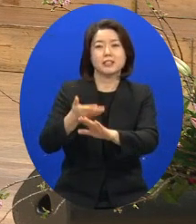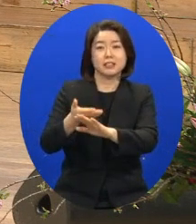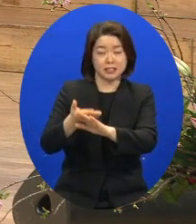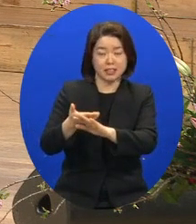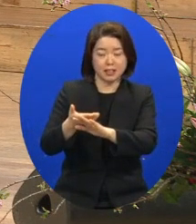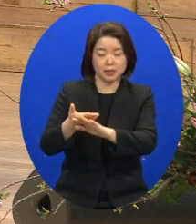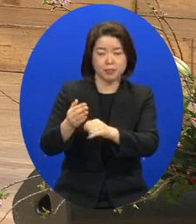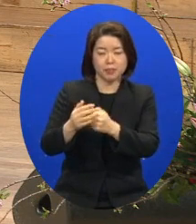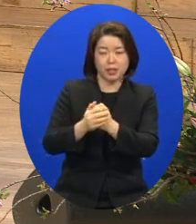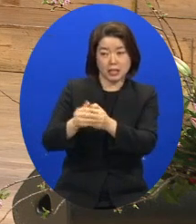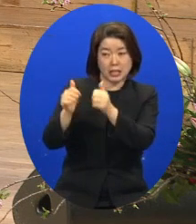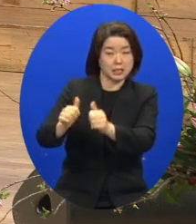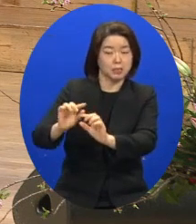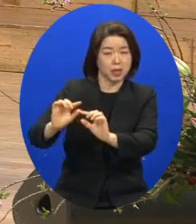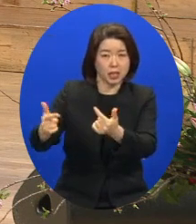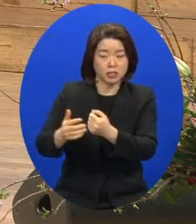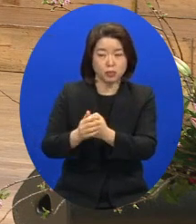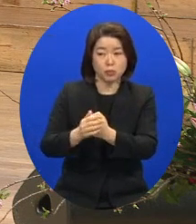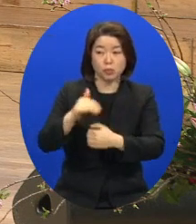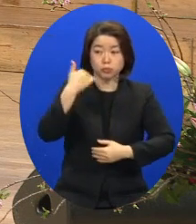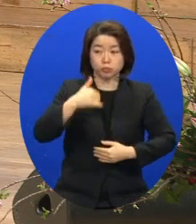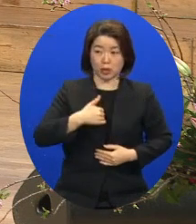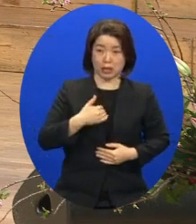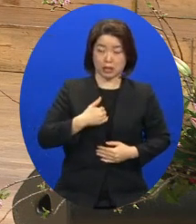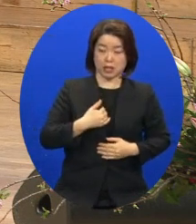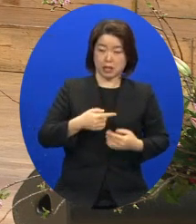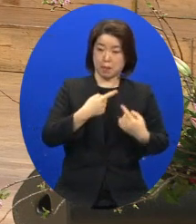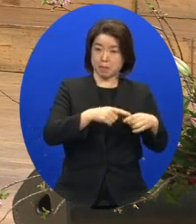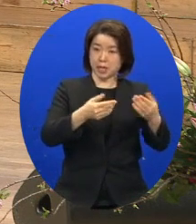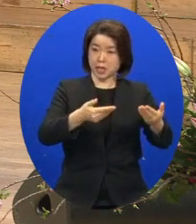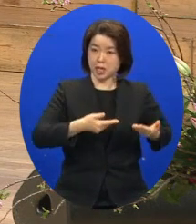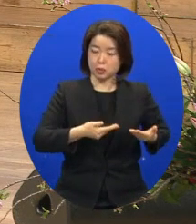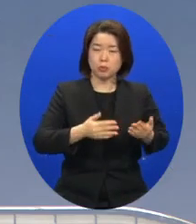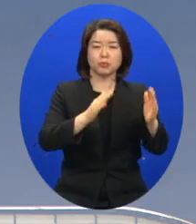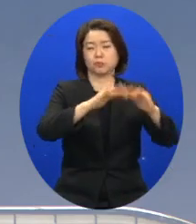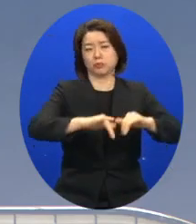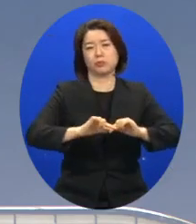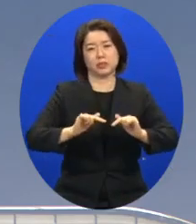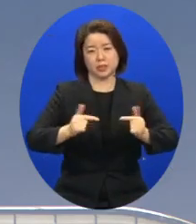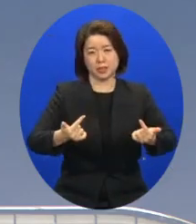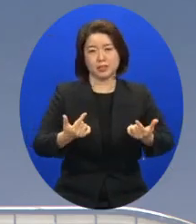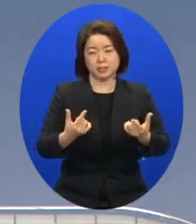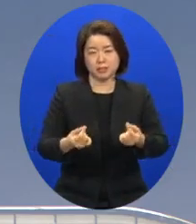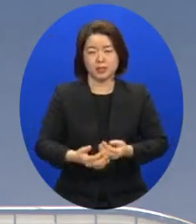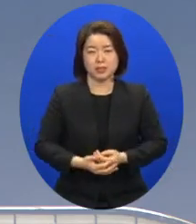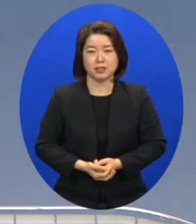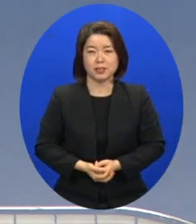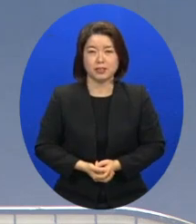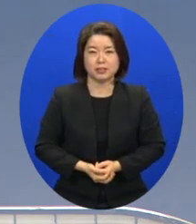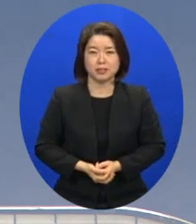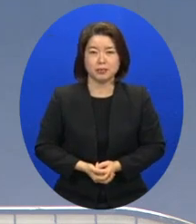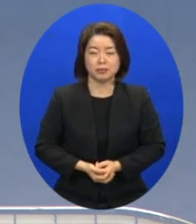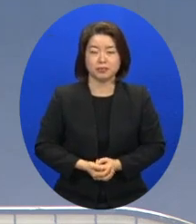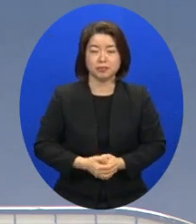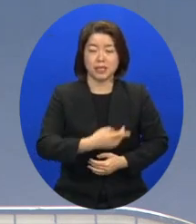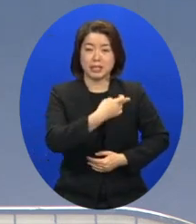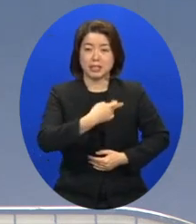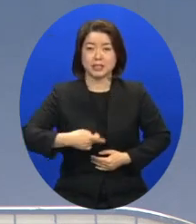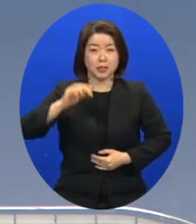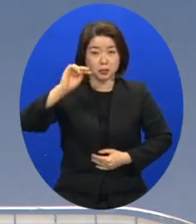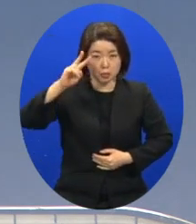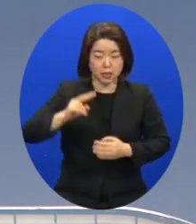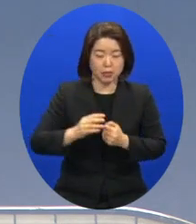또 누가 심판을 해도 무너지지 않는 사람이 되는 겁니다 아 사도 바울이